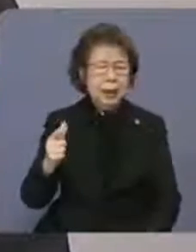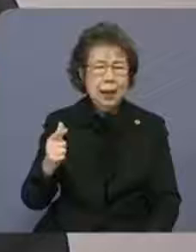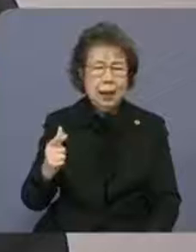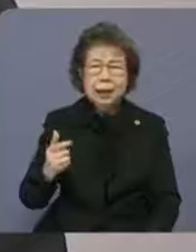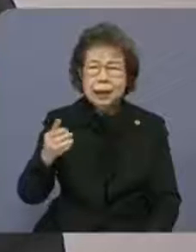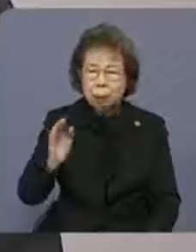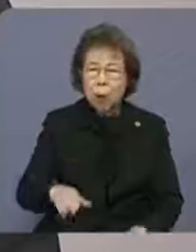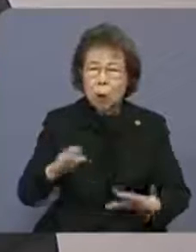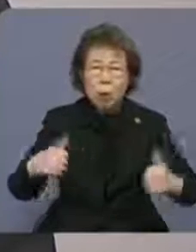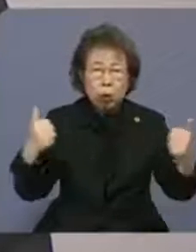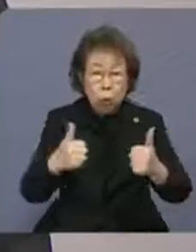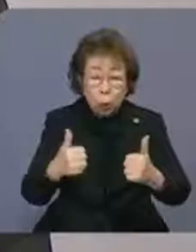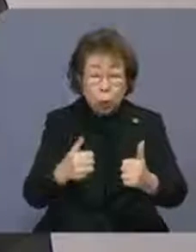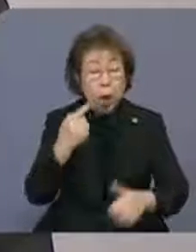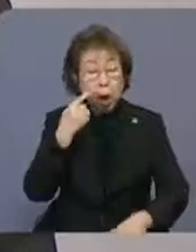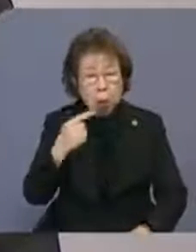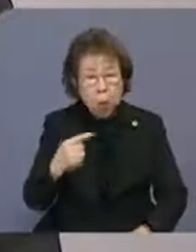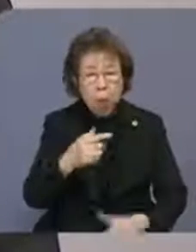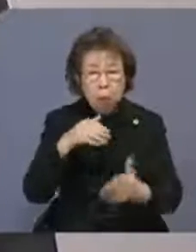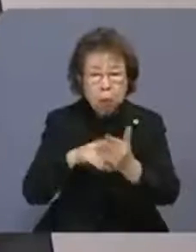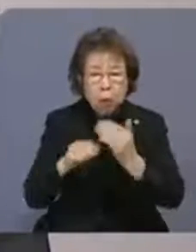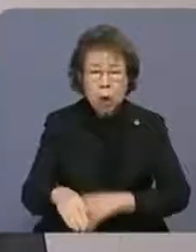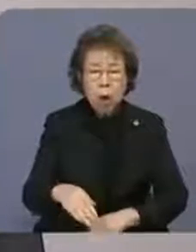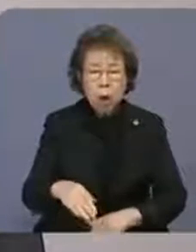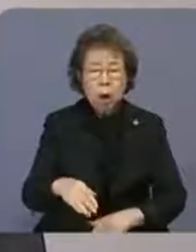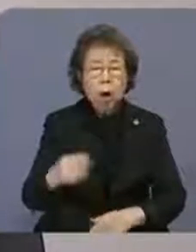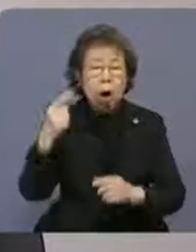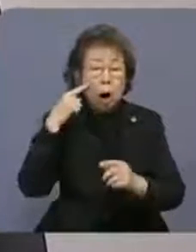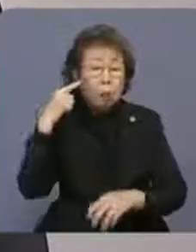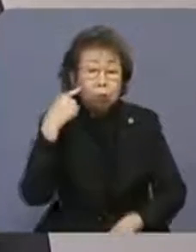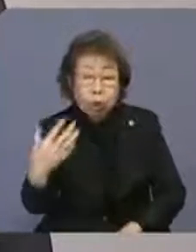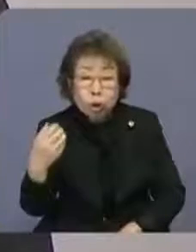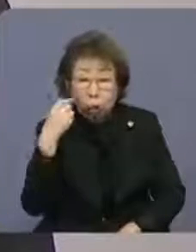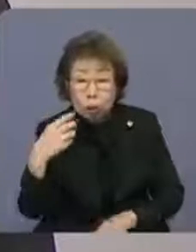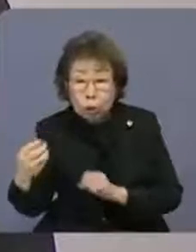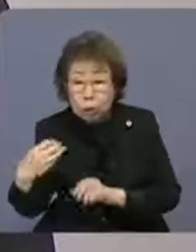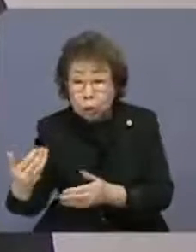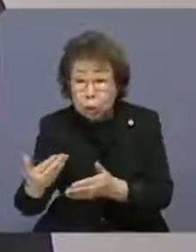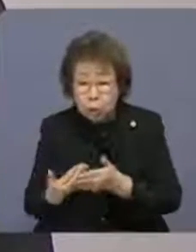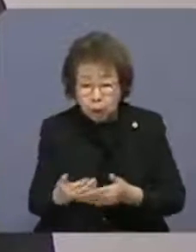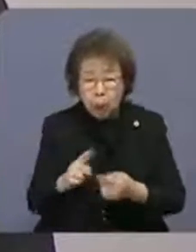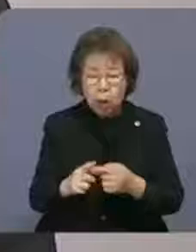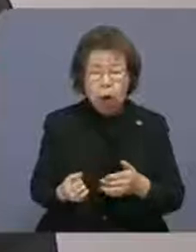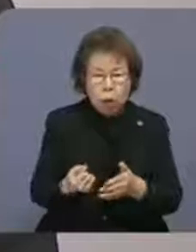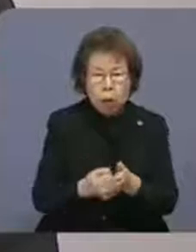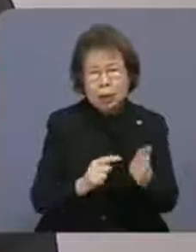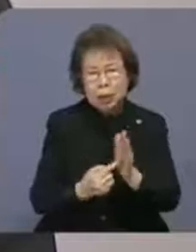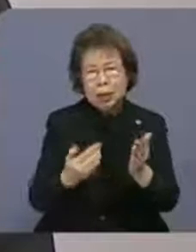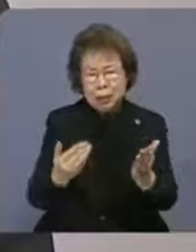확정된 것은 아닙니다. 오늘 토론회를 비롯해서 여론 수렴 과정을 상당 부분 거쳐서